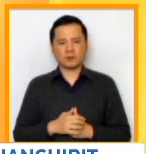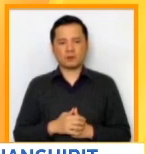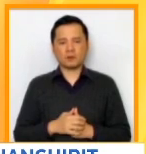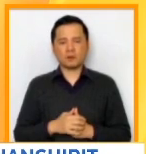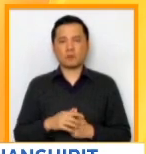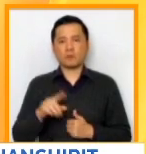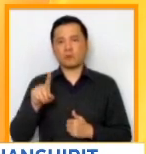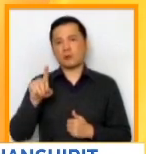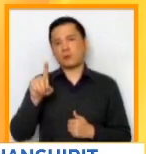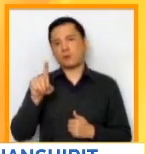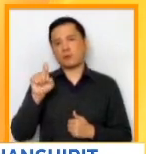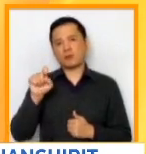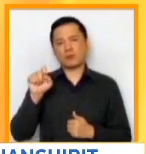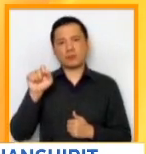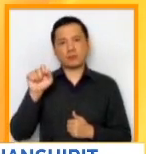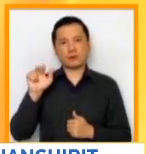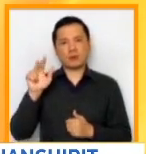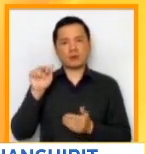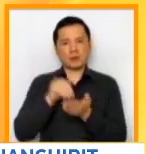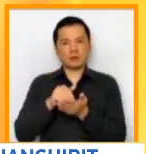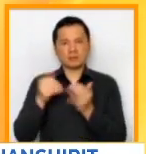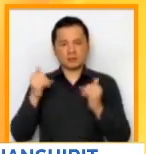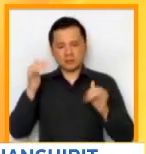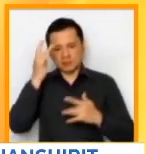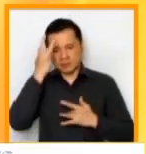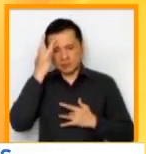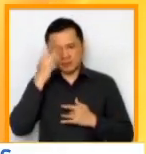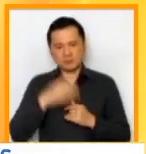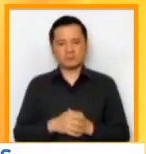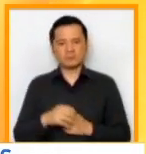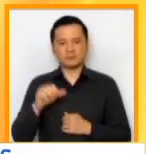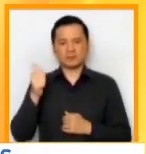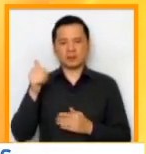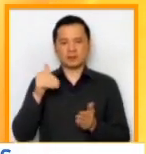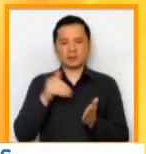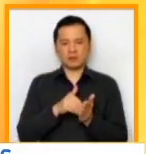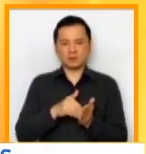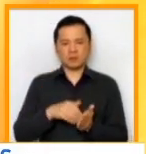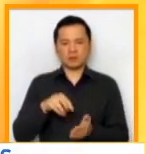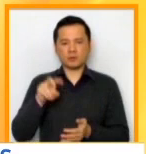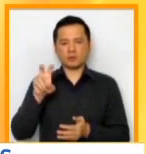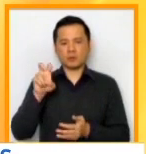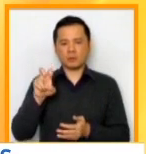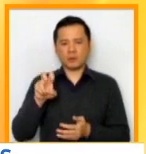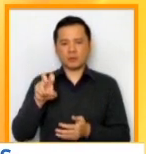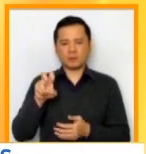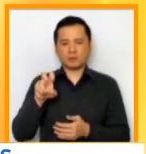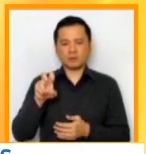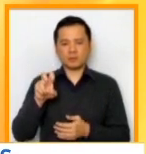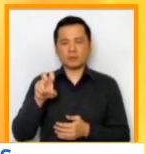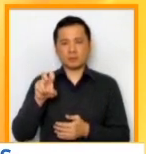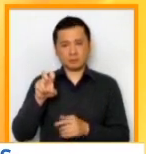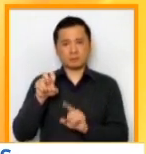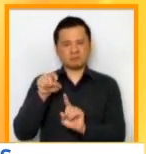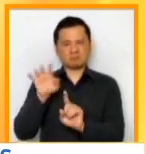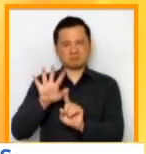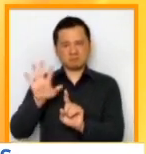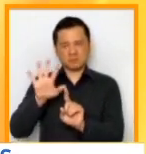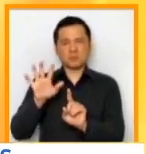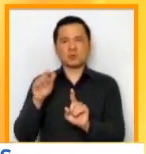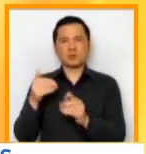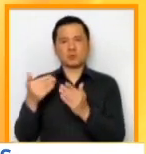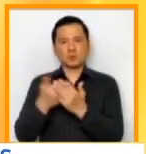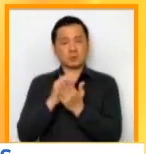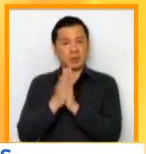130,339 ang kabuang bilang ng mga aktibong kaso. 12,236 naman ang mga bagong gumaling. Pinakamababa yan sa nakalipas na